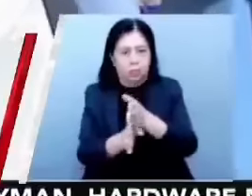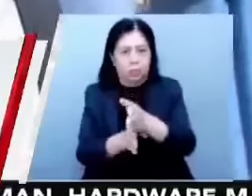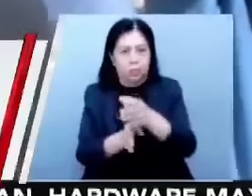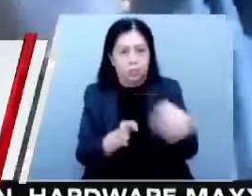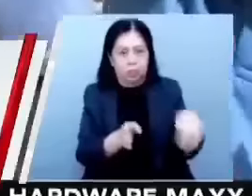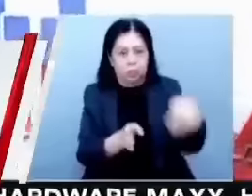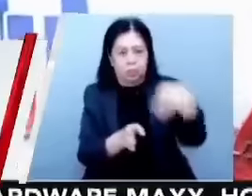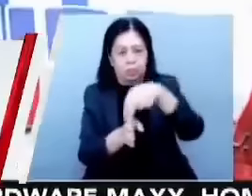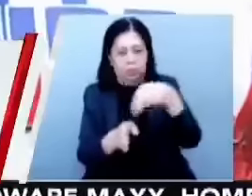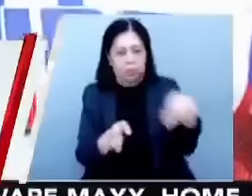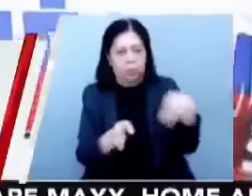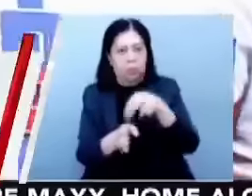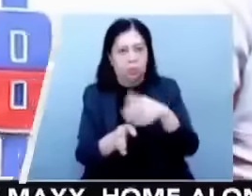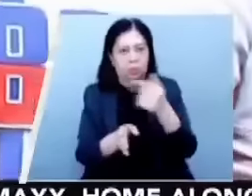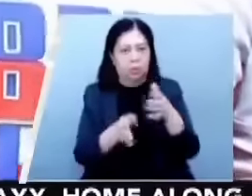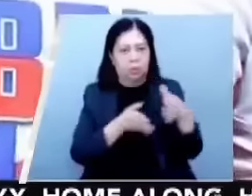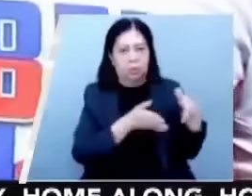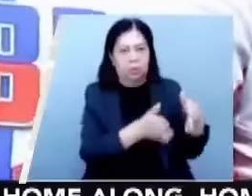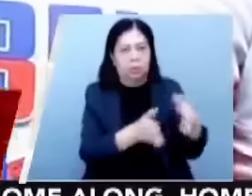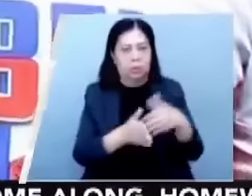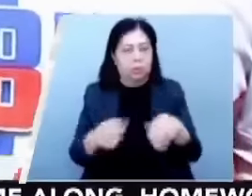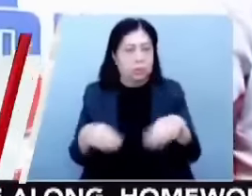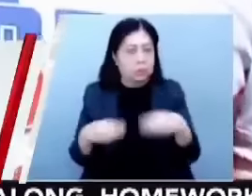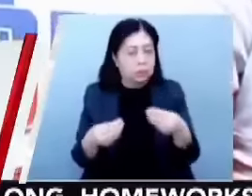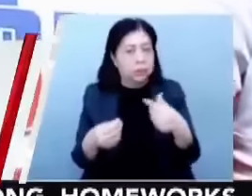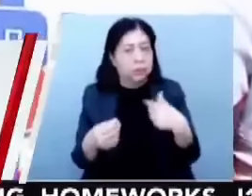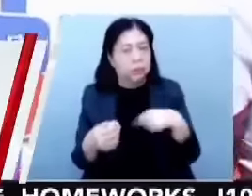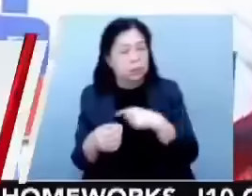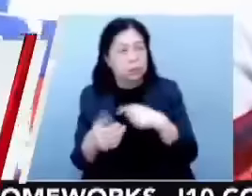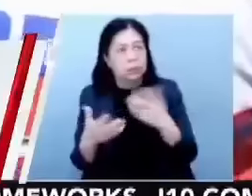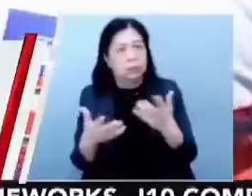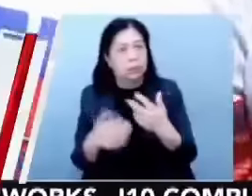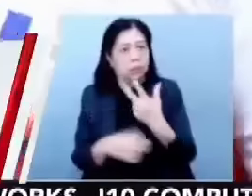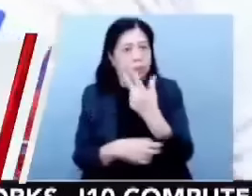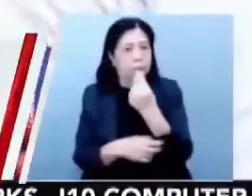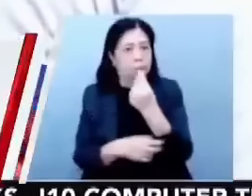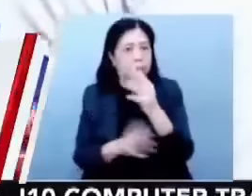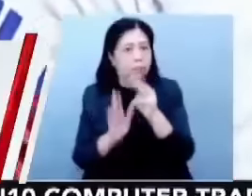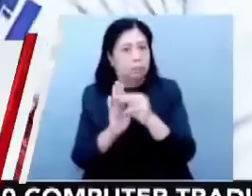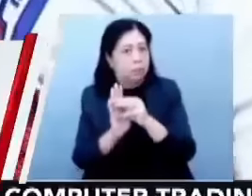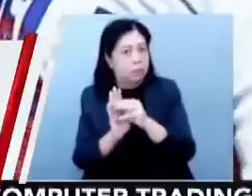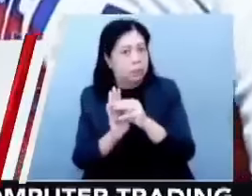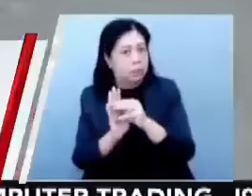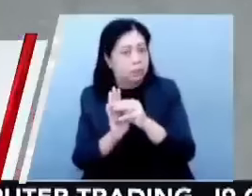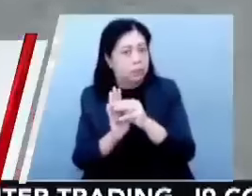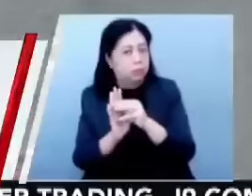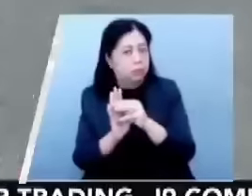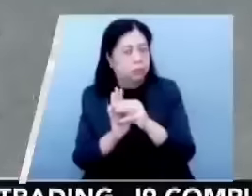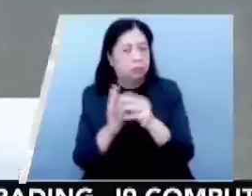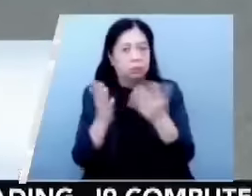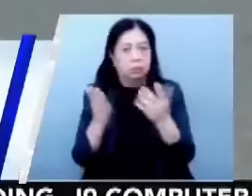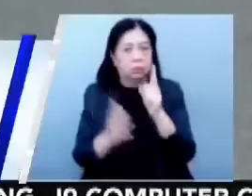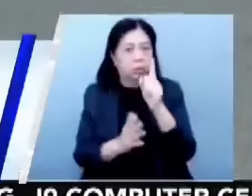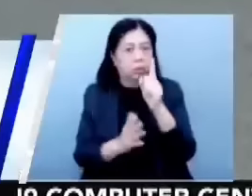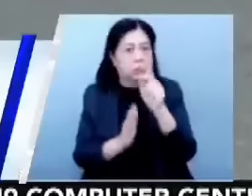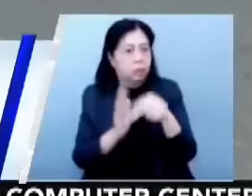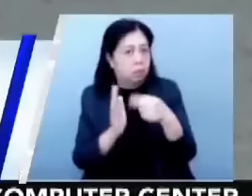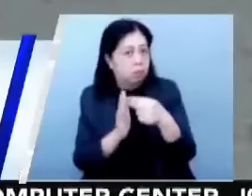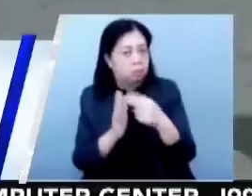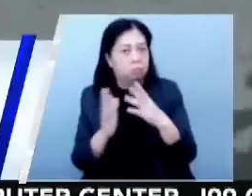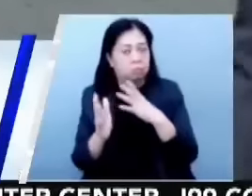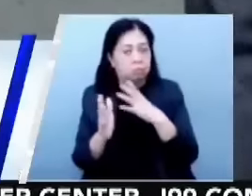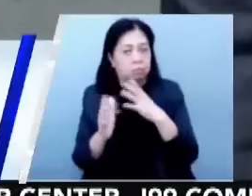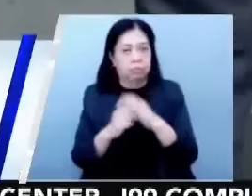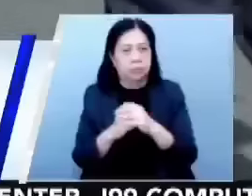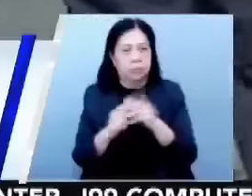doon sa may gutter. Nagbigay po kami sir ng 30 minutes, kung sasampa man yan siguro mga 1 hour. Ang pagharang tila patikim sa